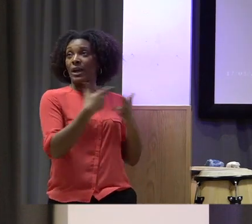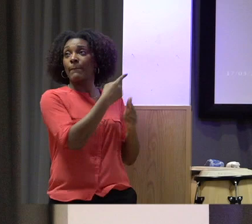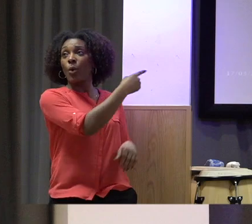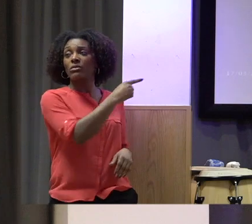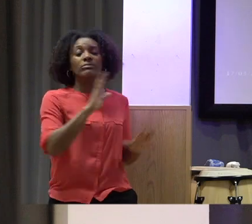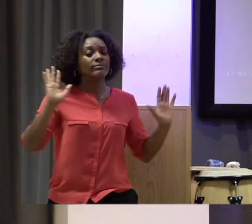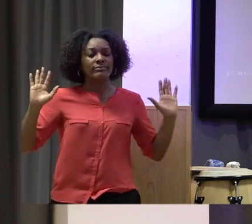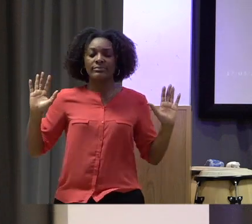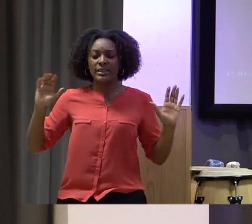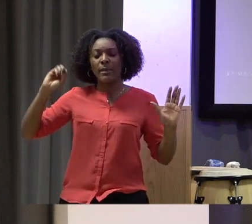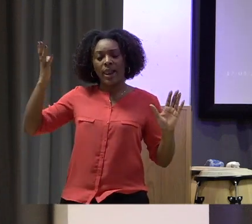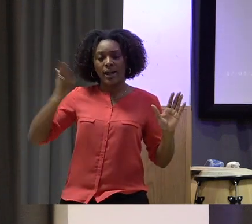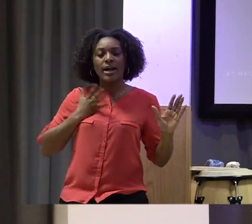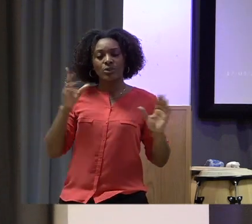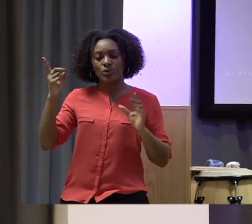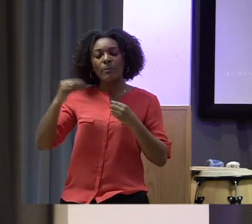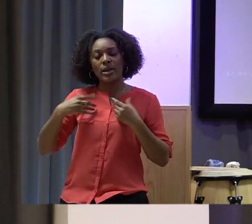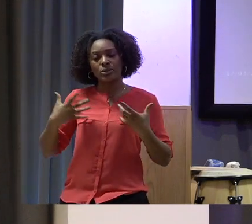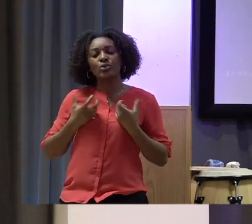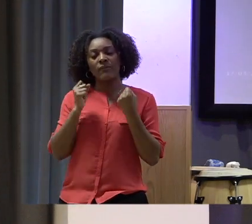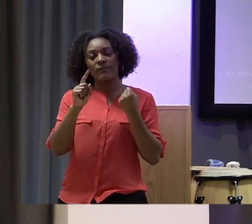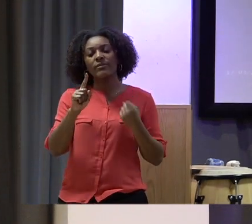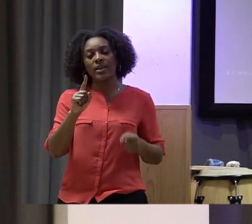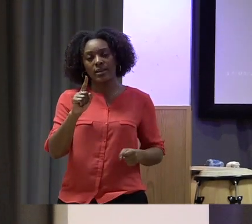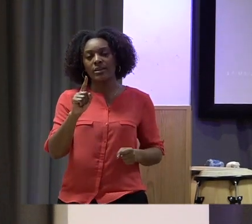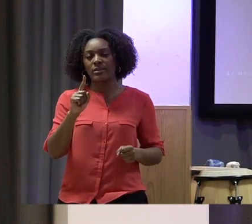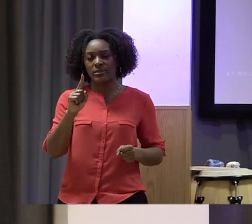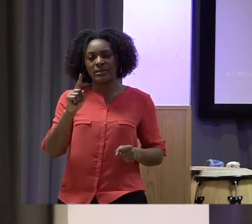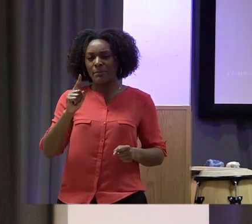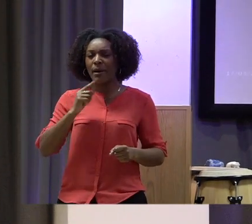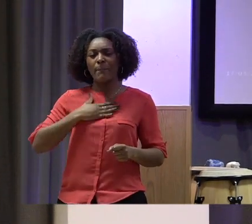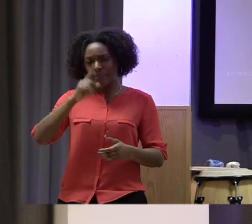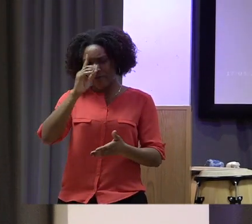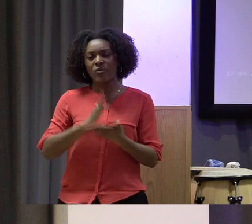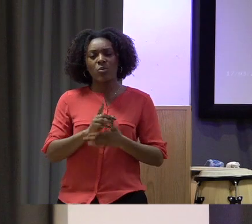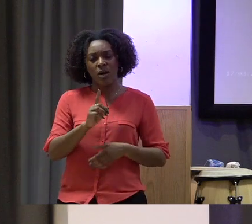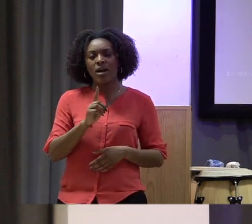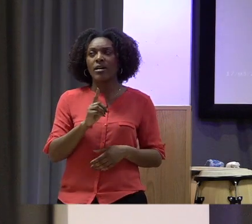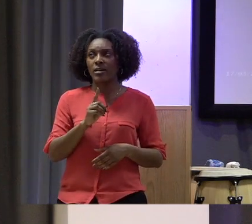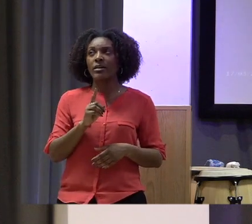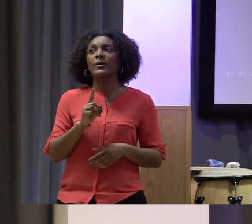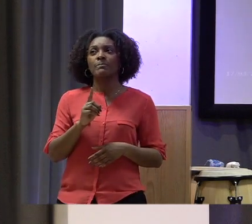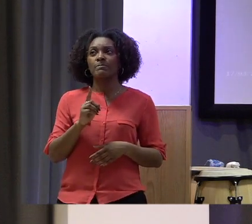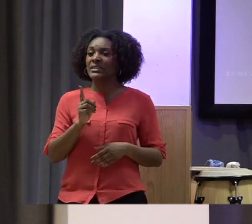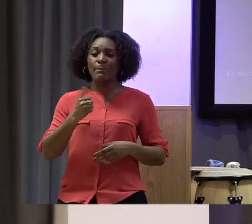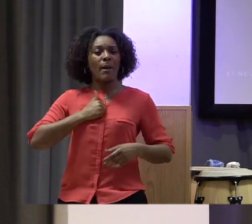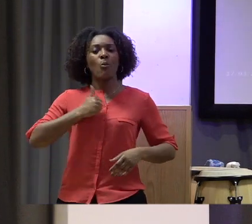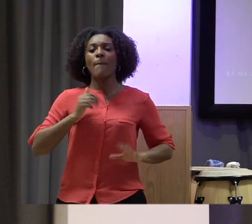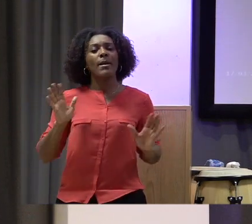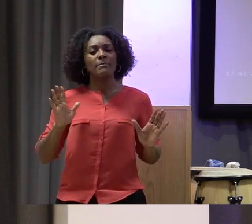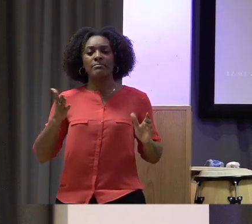par grâce que vous êtes sauvés, par le moyen de la foi. Et cela ne vient pas de